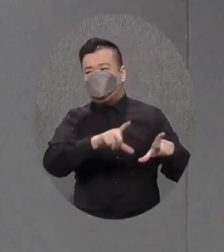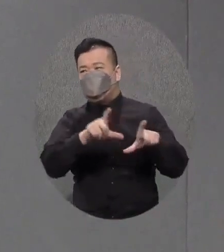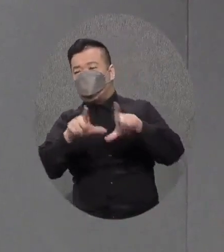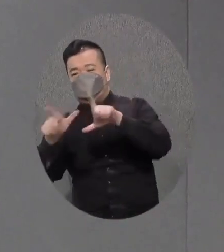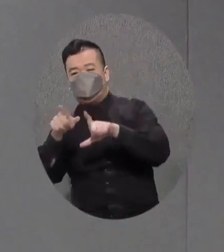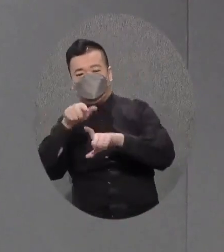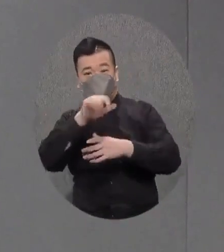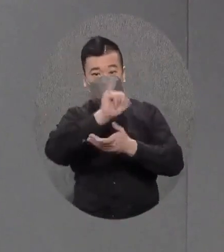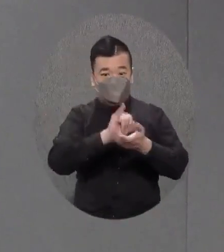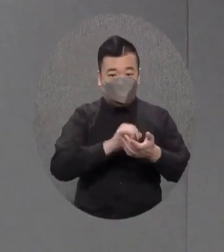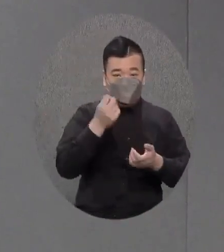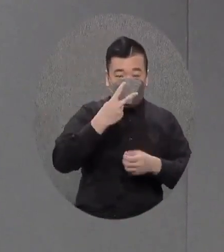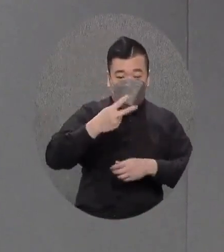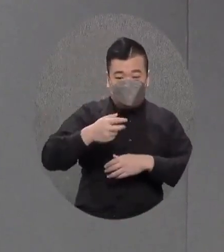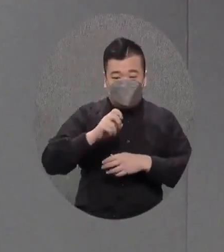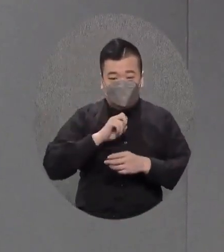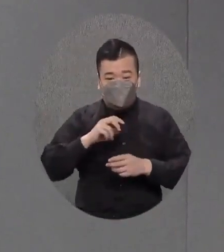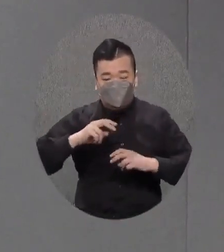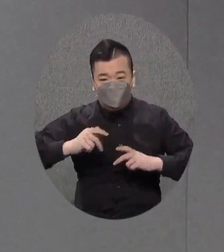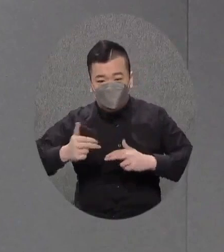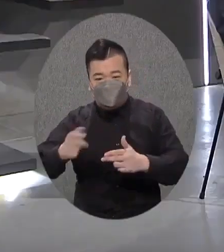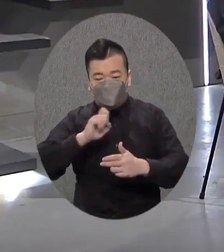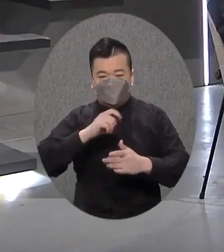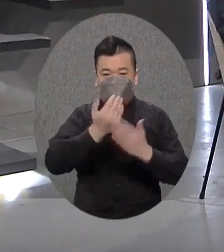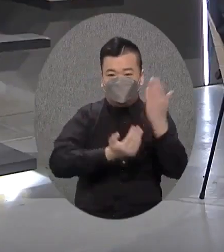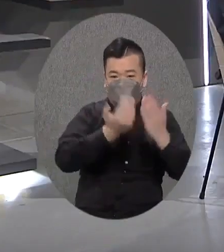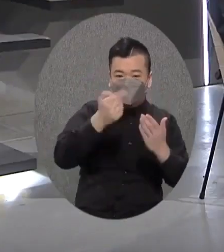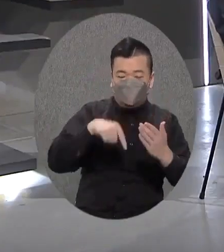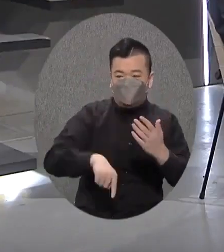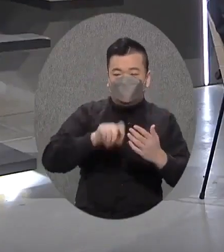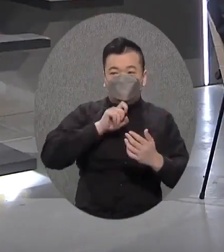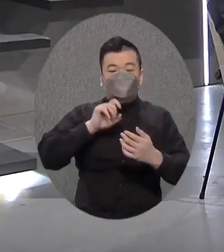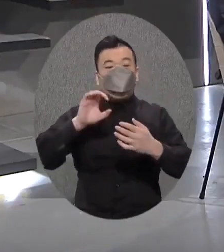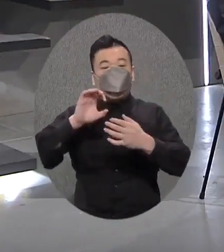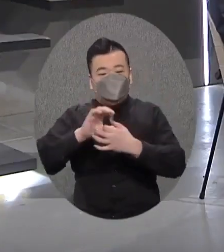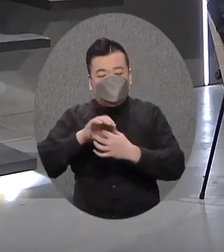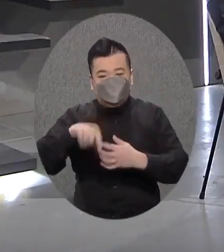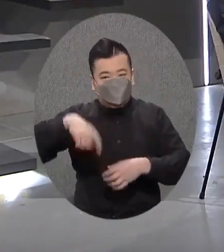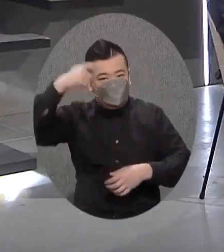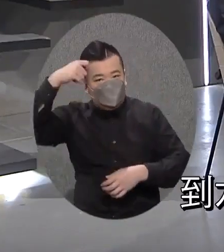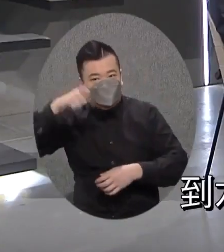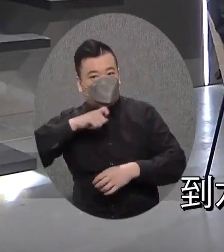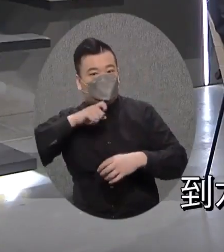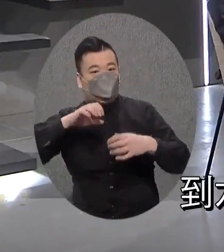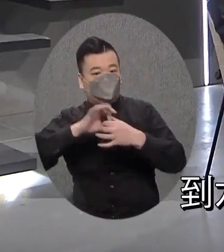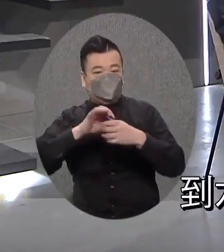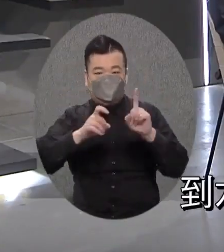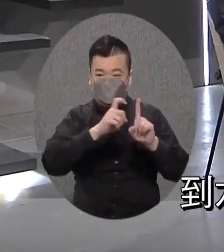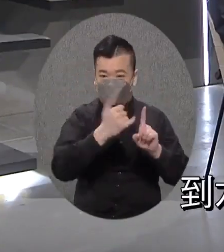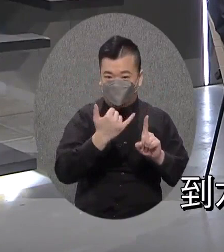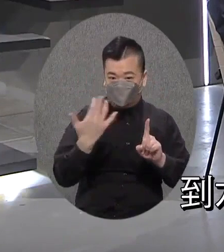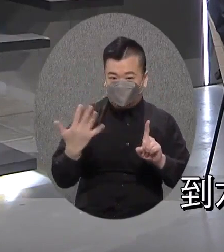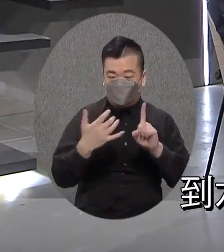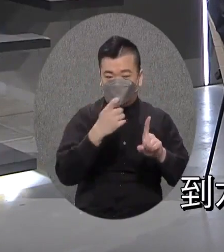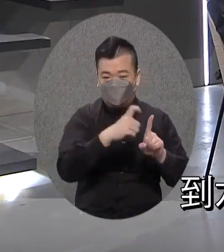整個藝術嘅發展又開始同個城市產生關係啦，同香港本地嘅社會產生關係。去到六七十年代嗰個故